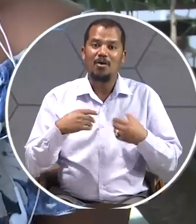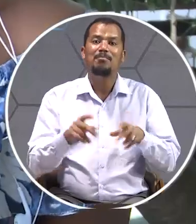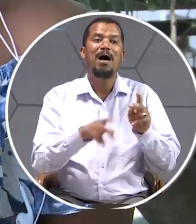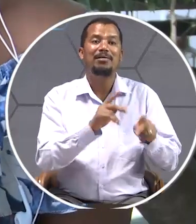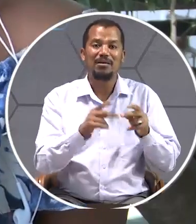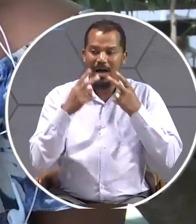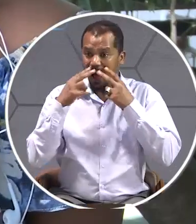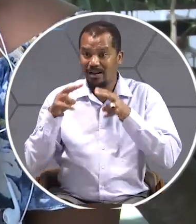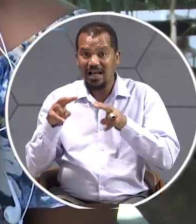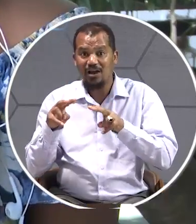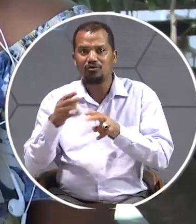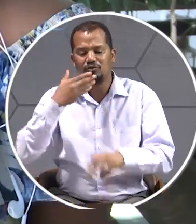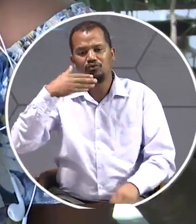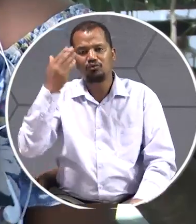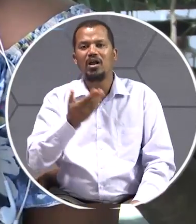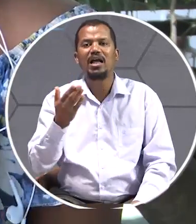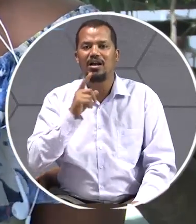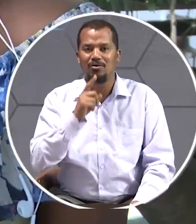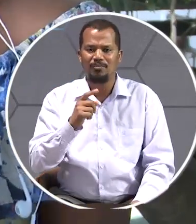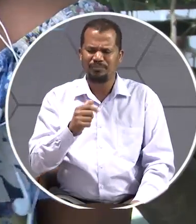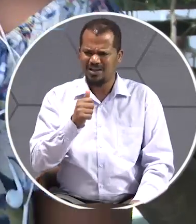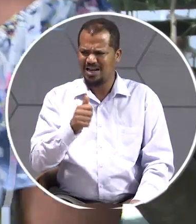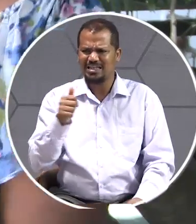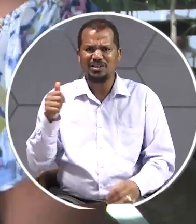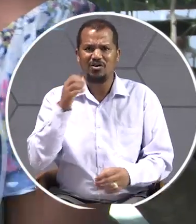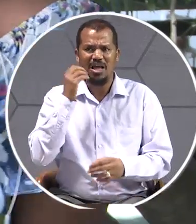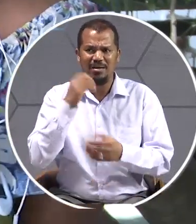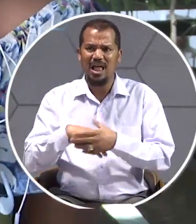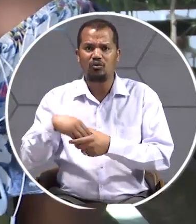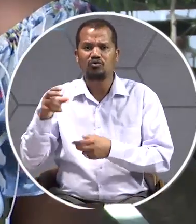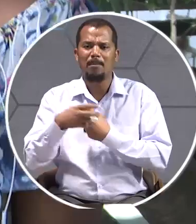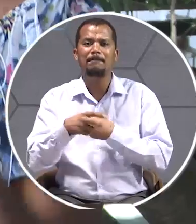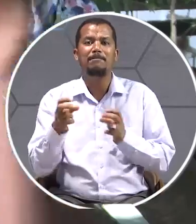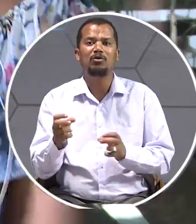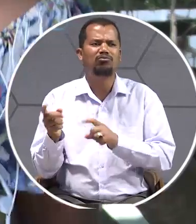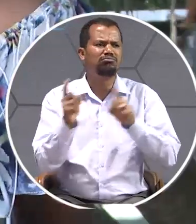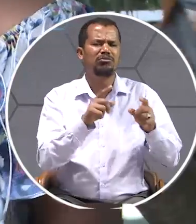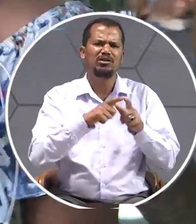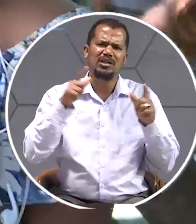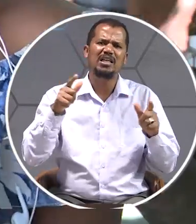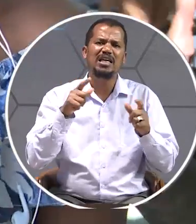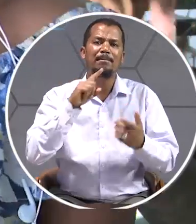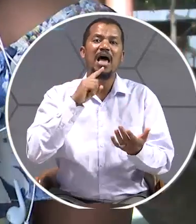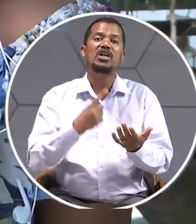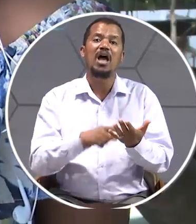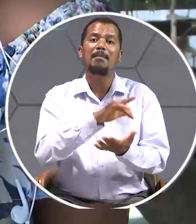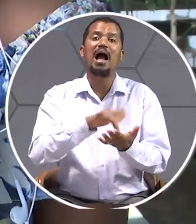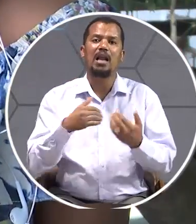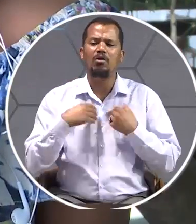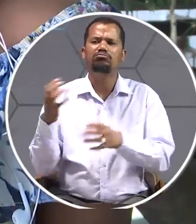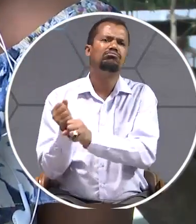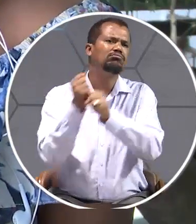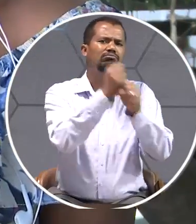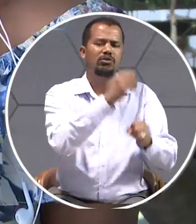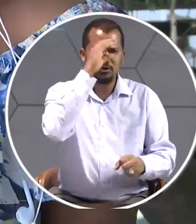ያለው ማህበረሰቡ አመለካከቱ ጥሩ ነገር ነው። ራሳቸው ከቤታቸው አውጥተው ቢሮአችን ትልቅ መረጃ ማዕከል አለ፣ እዛ ድረስ